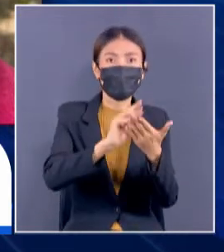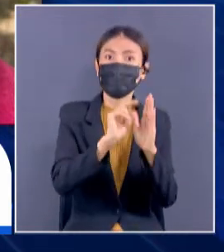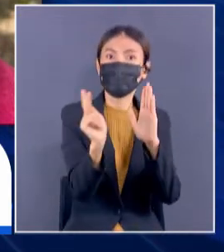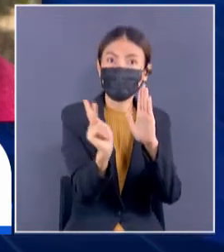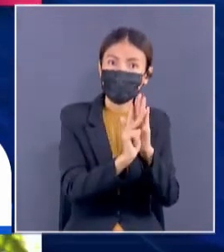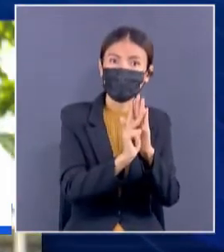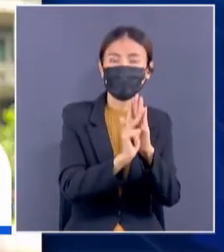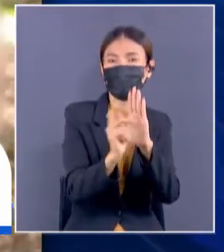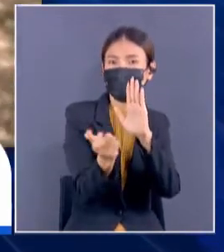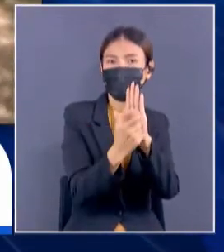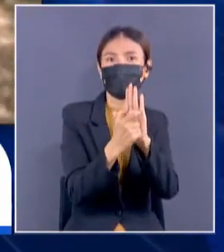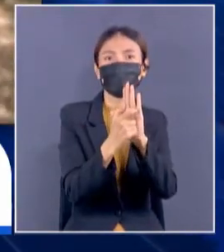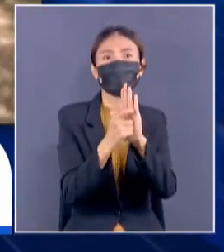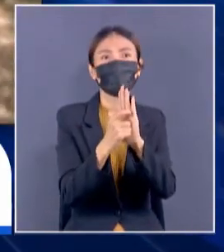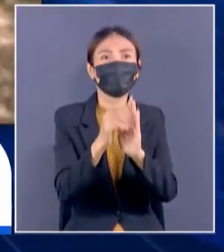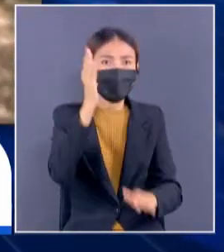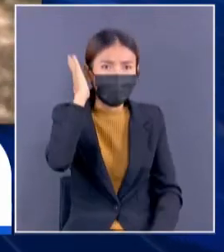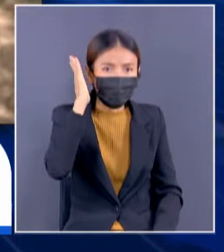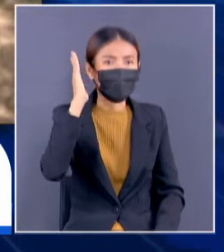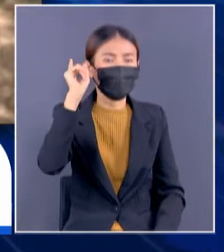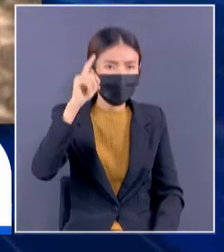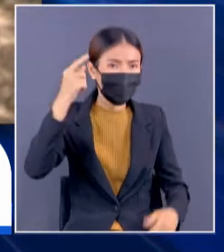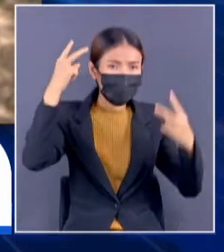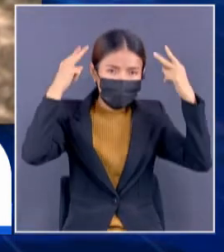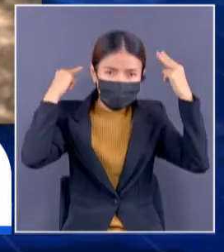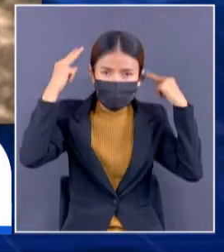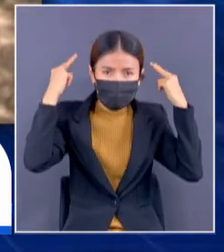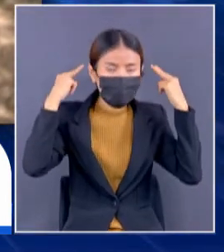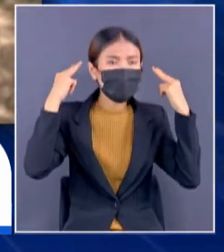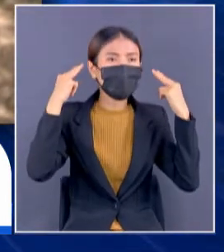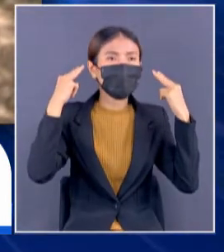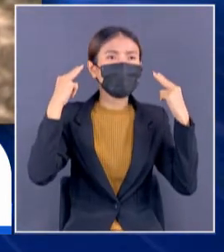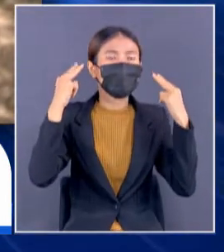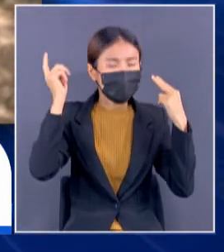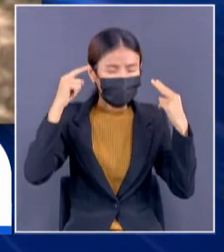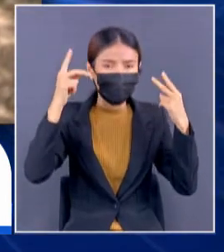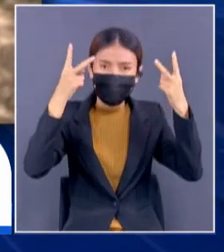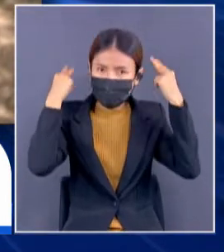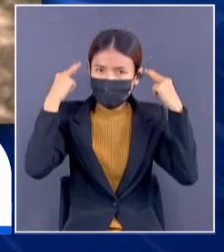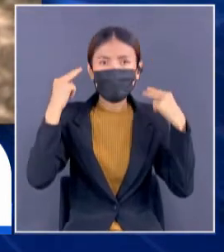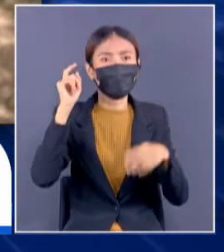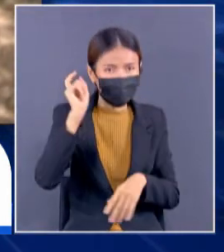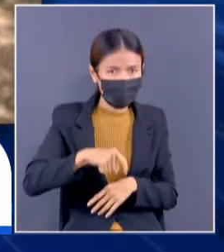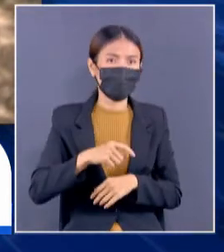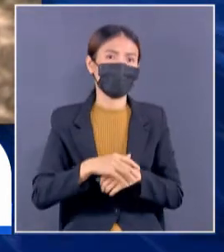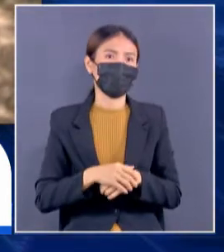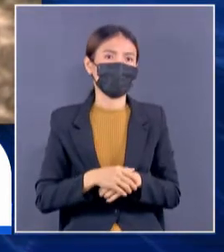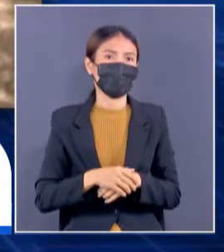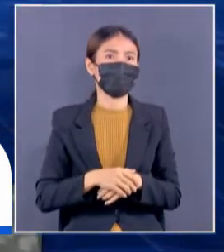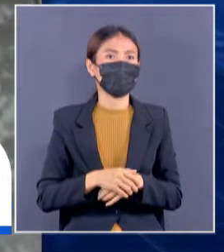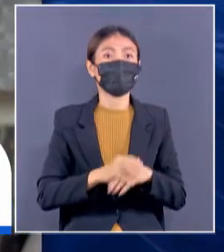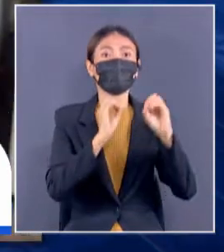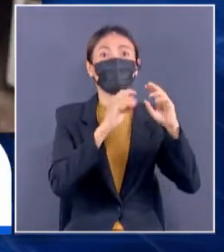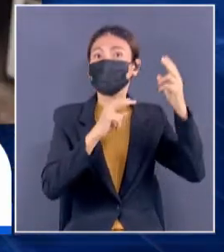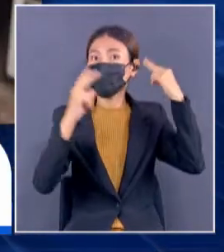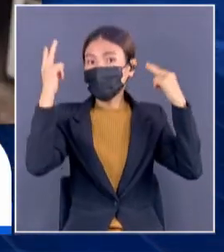นผู้ชายต้องตัดผมสั้นแล้วอาจารย์ก็ตัดผมน้องออกครับจนกลายเป็นภาพแบบนี้ครับคุณผู้ชมครับเปรียบเ